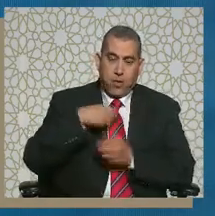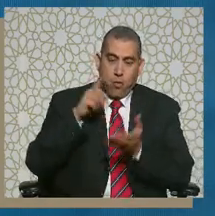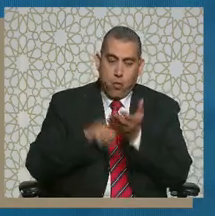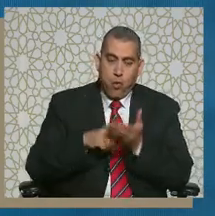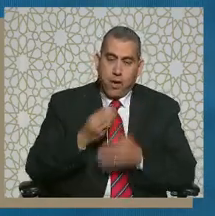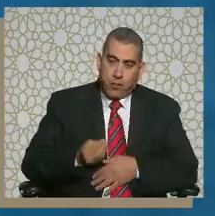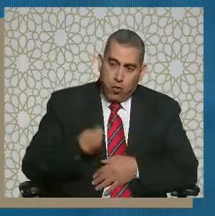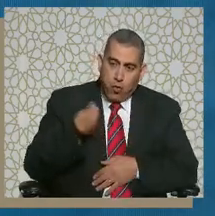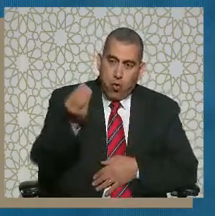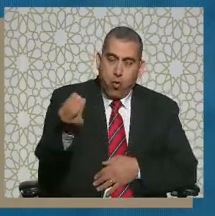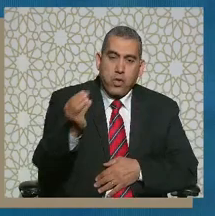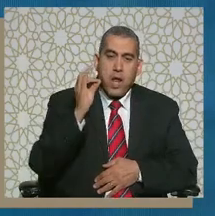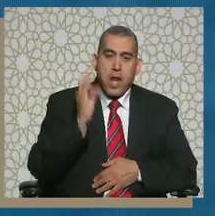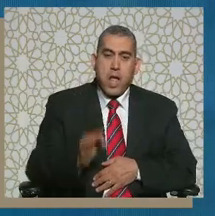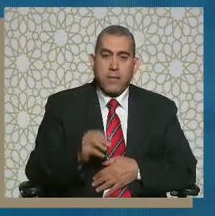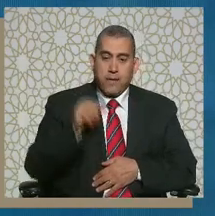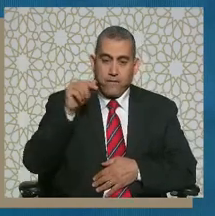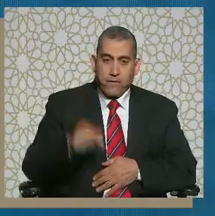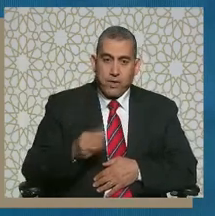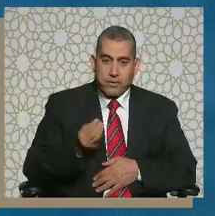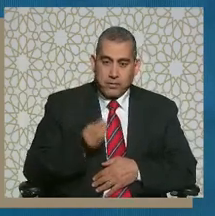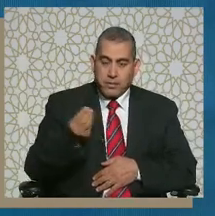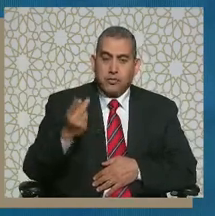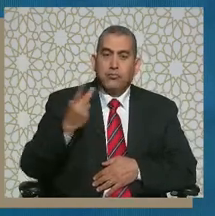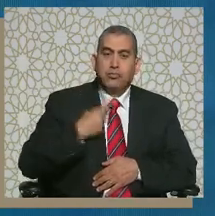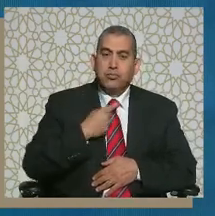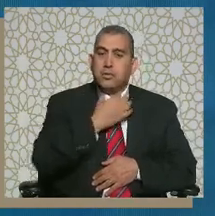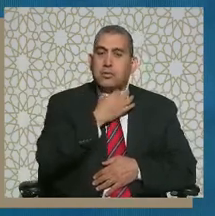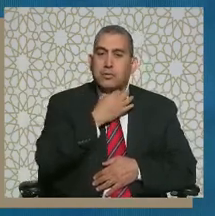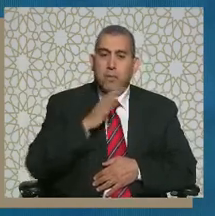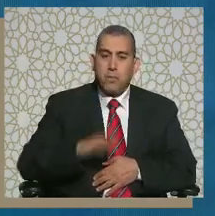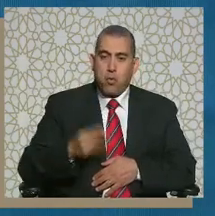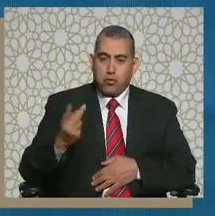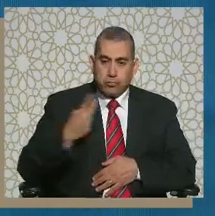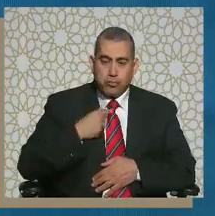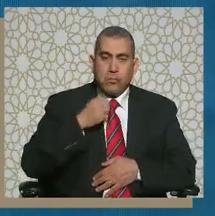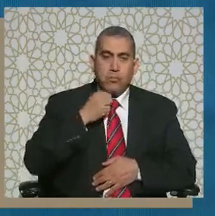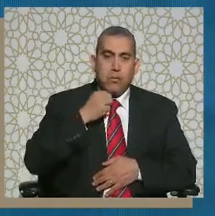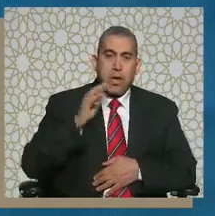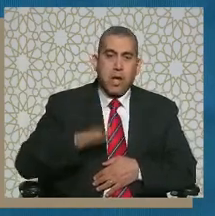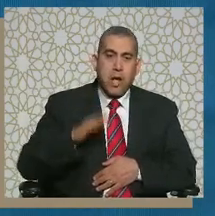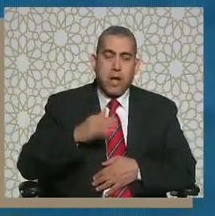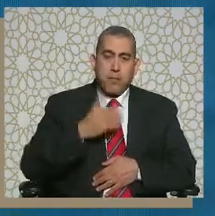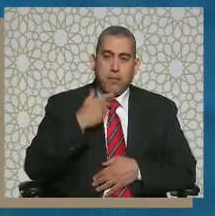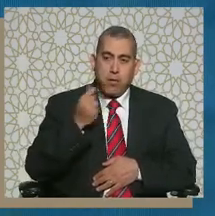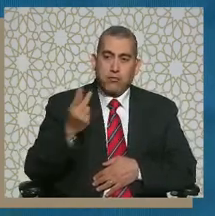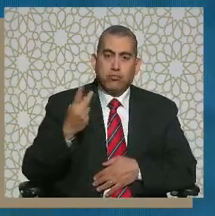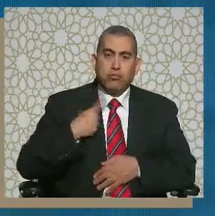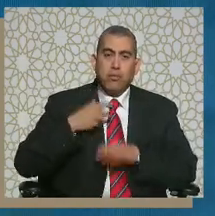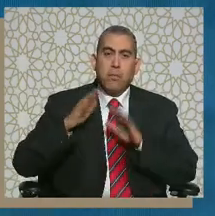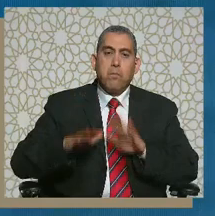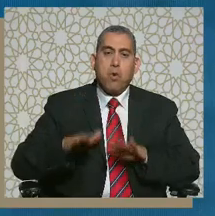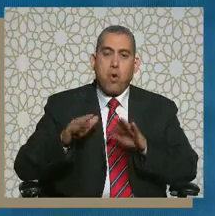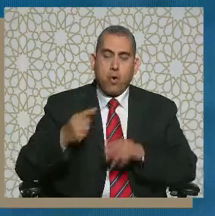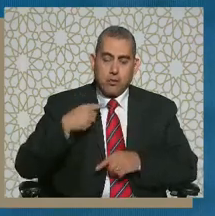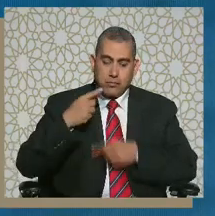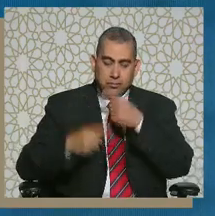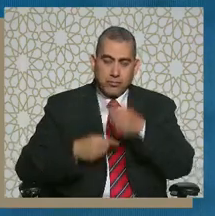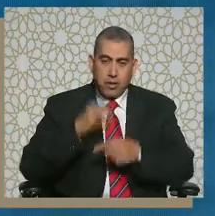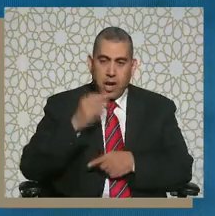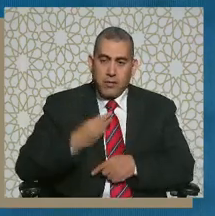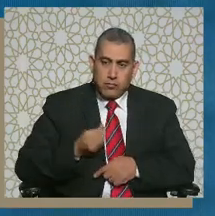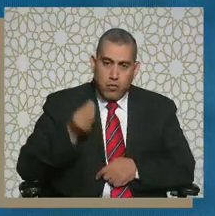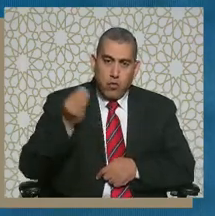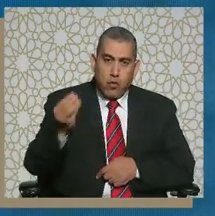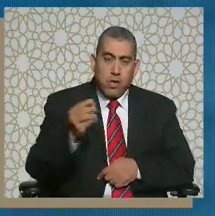رد هذا المال ويصبح هذا المال دين في ذمته ويصبح هذا المال دين في ايه في ذمته فعشان كده بيقول ايه